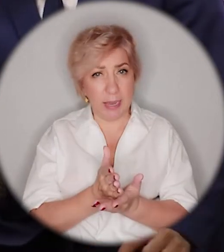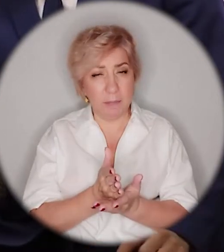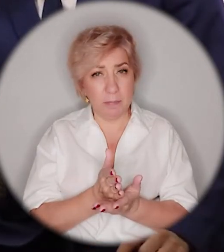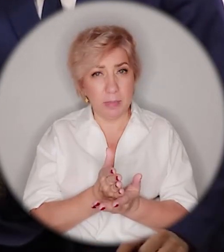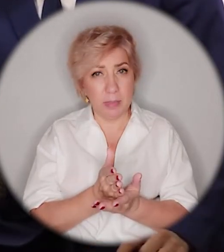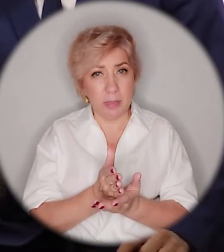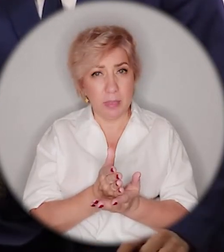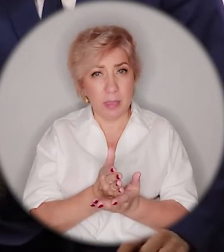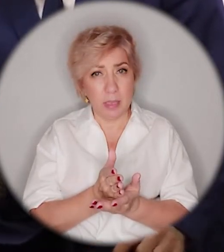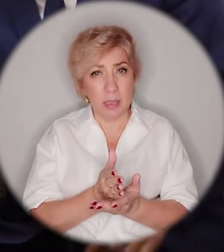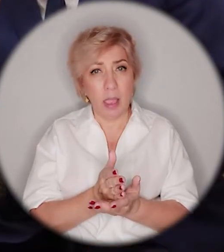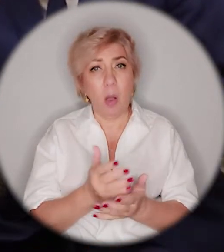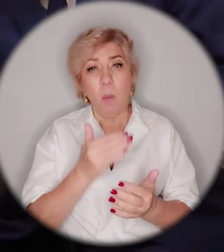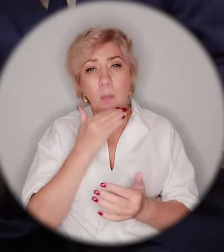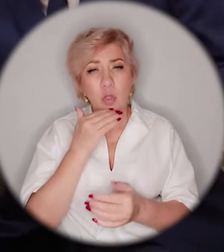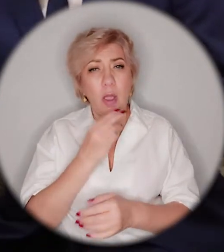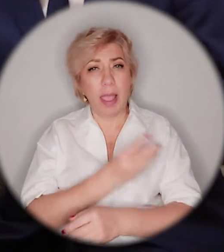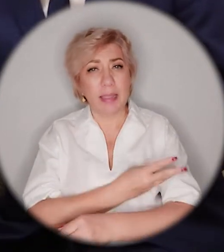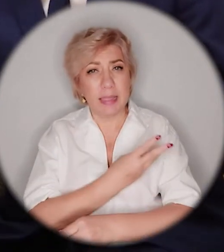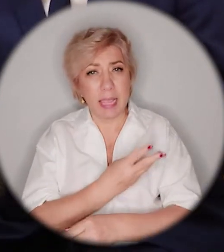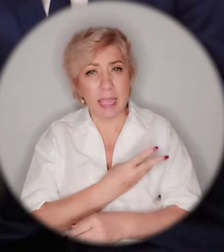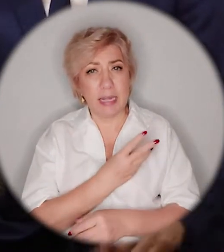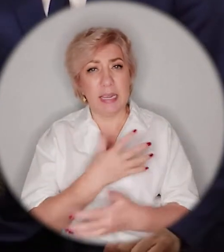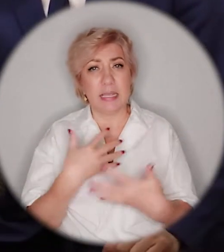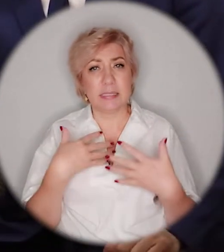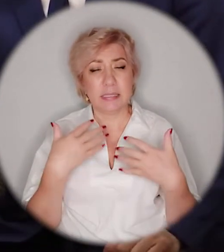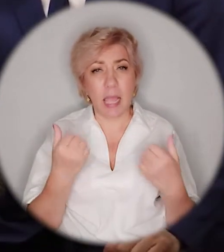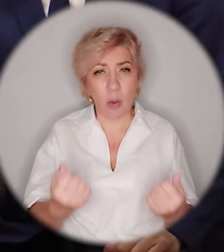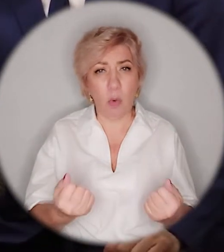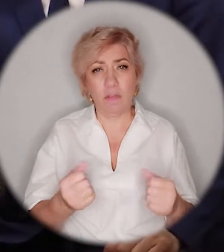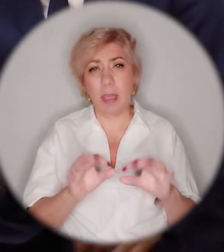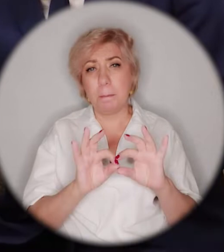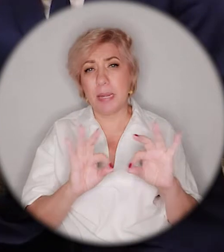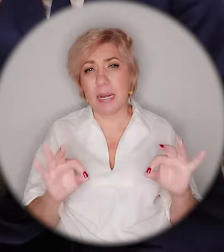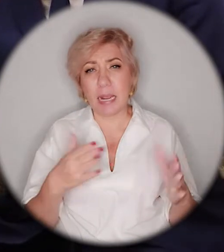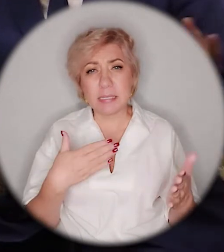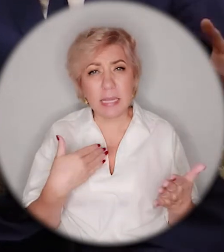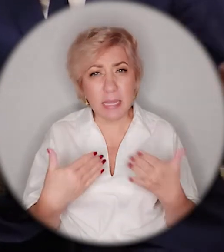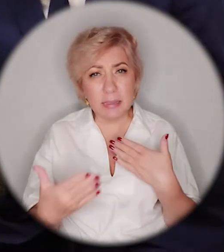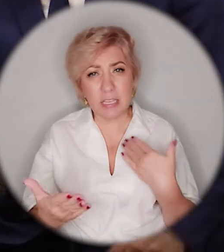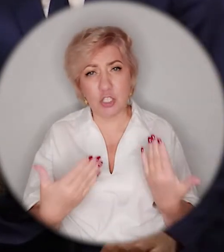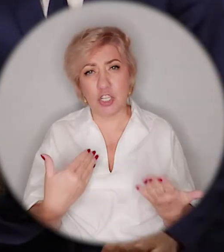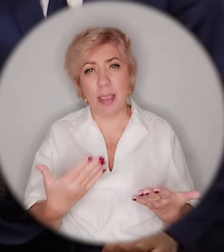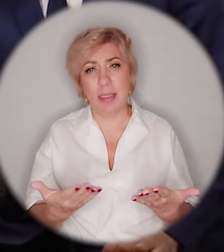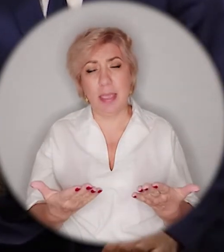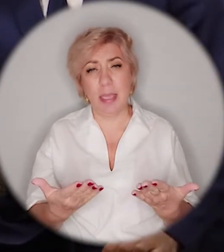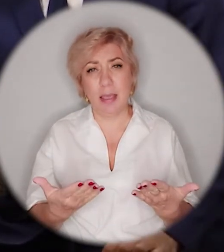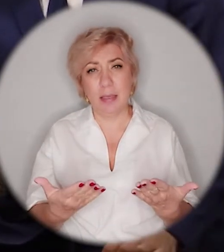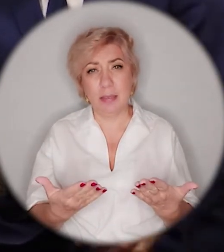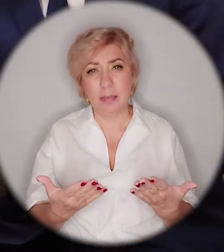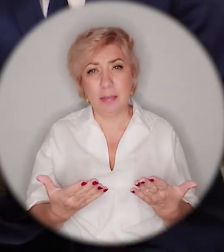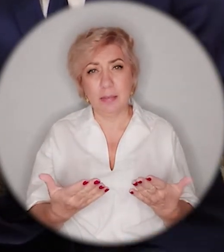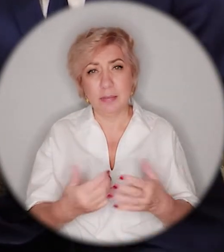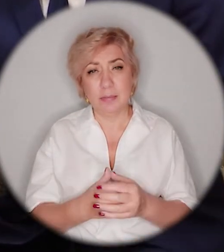много денег у меня много энергии здоровья прекрасные отношения